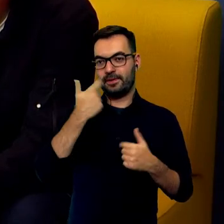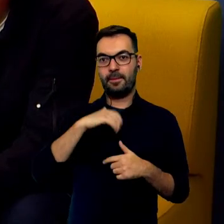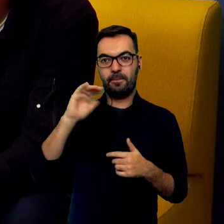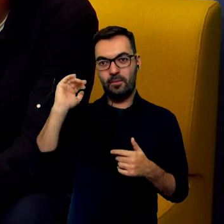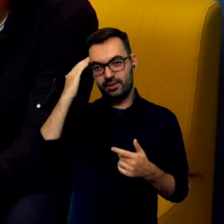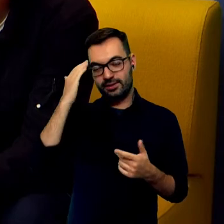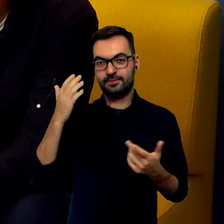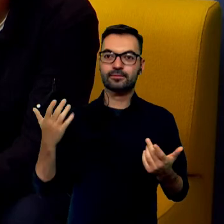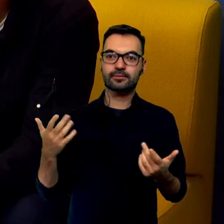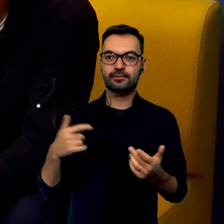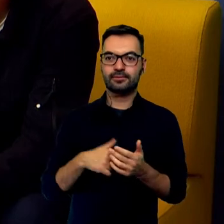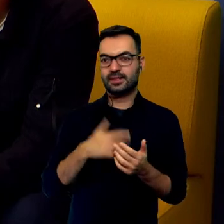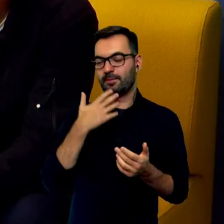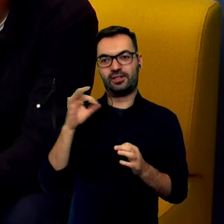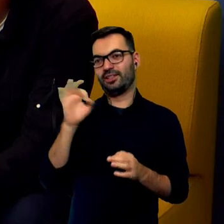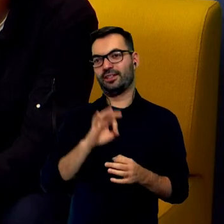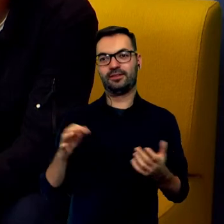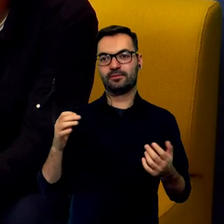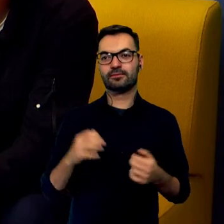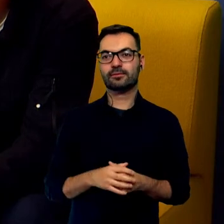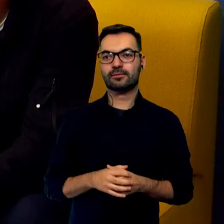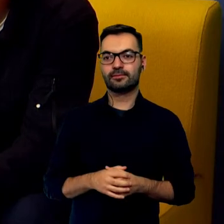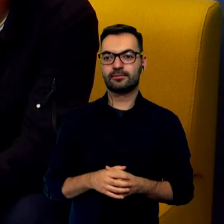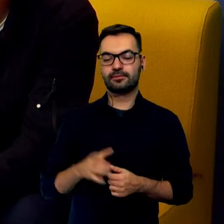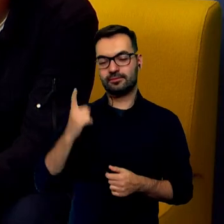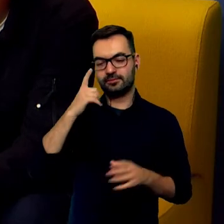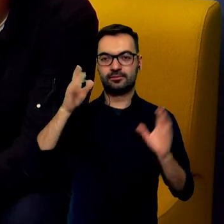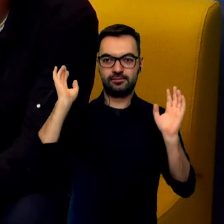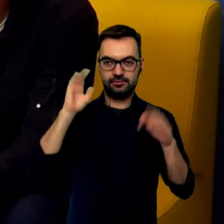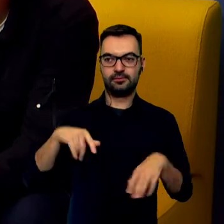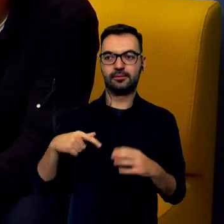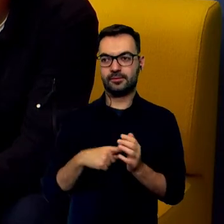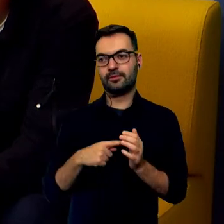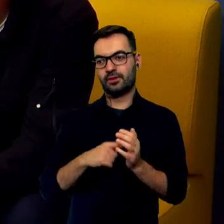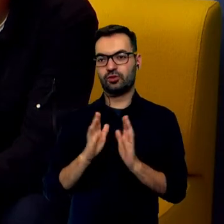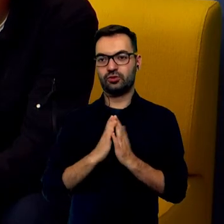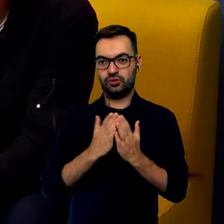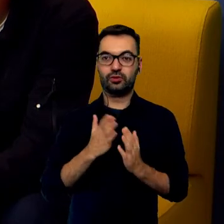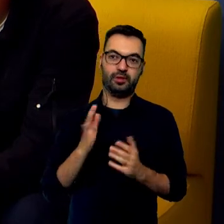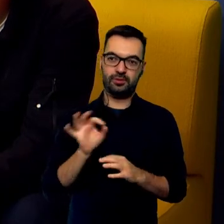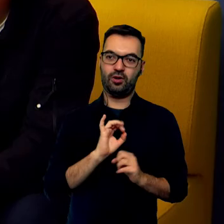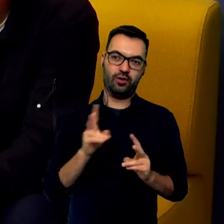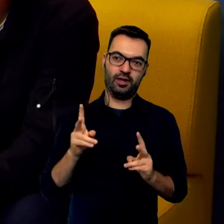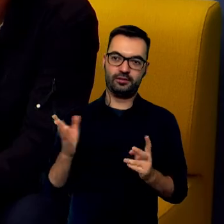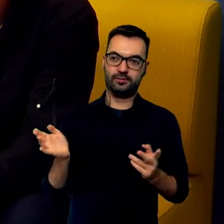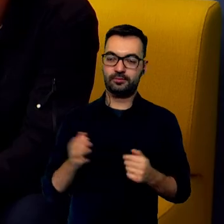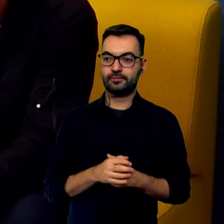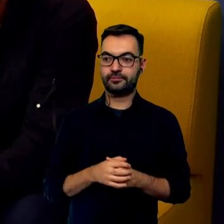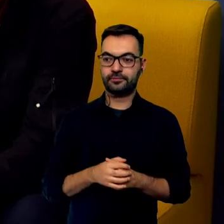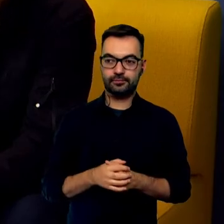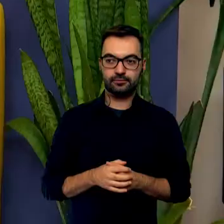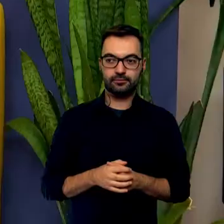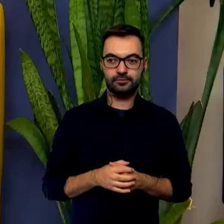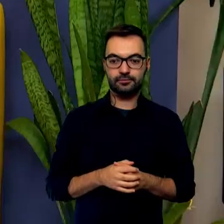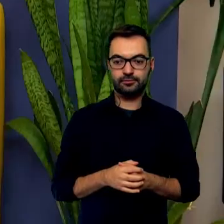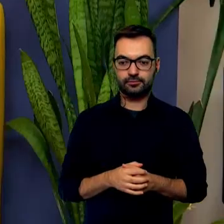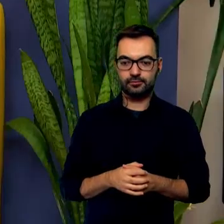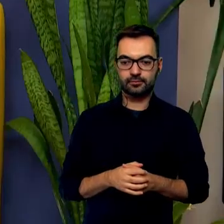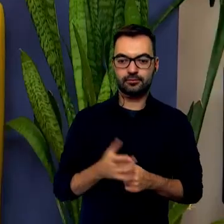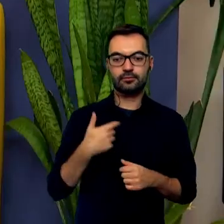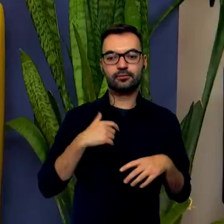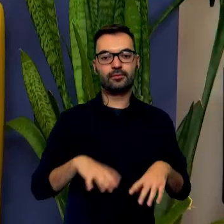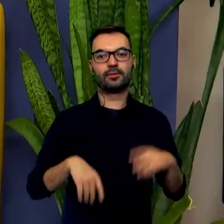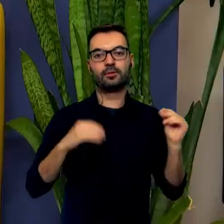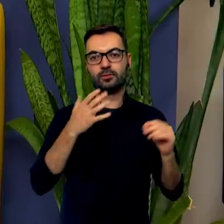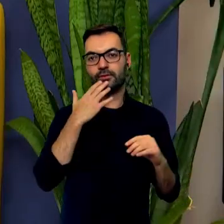mnie, no to nie ma takiej szansy. Więc pomyślałem sobie, że to będzie, że ta książka będzie okej. Okay. Mm-hmm. Ja powiedziałam na